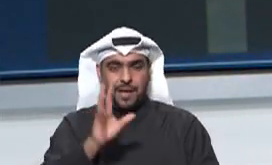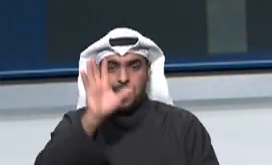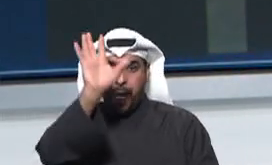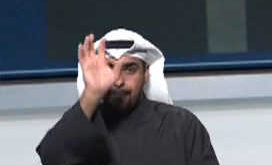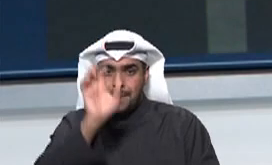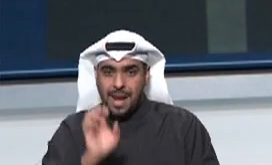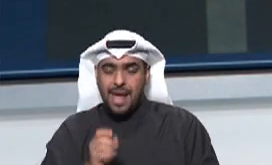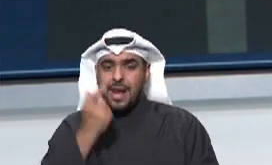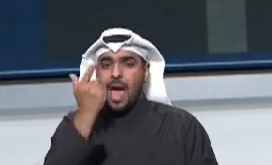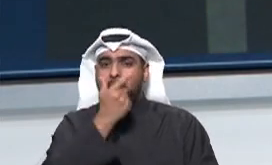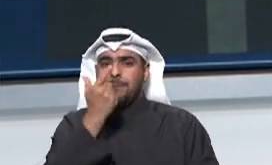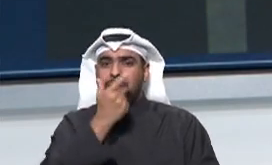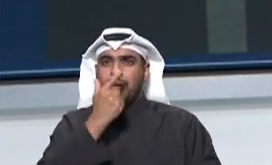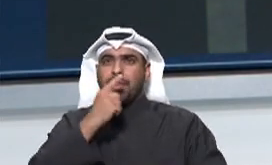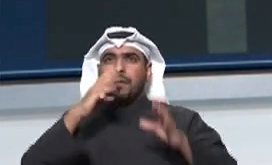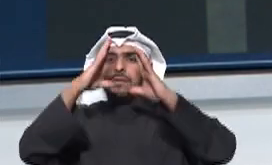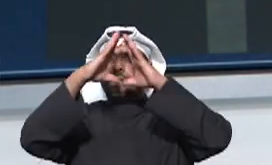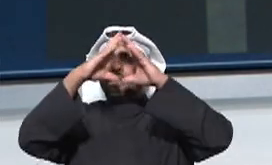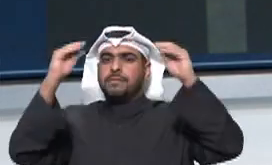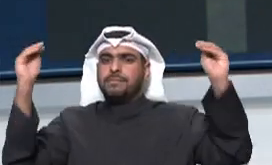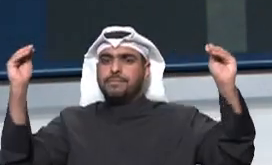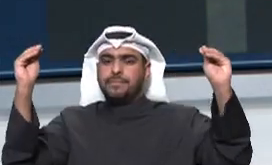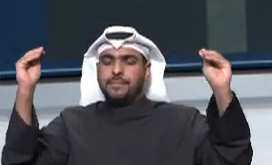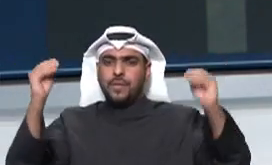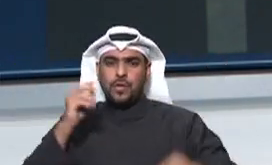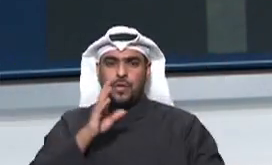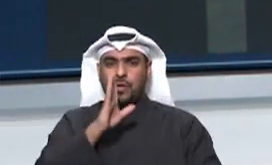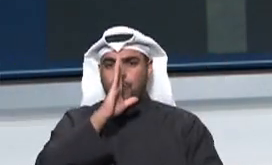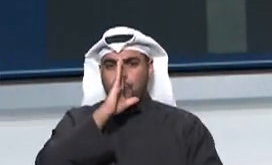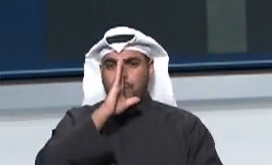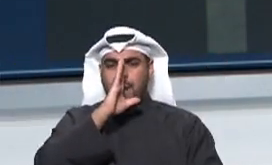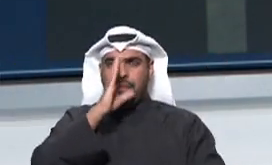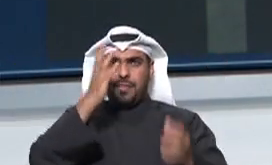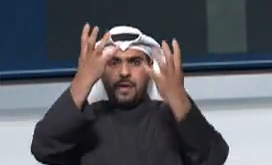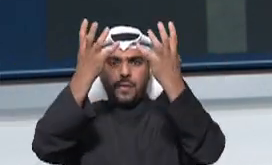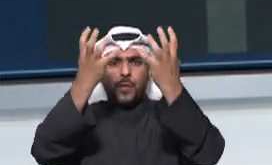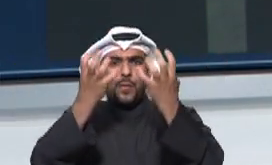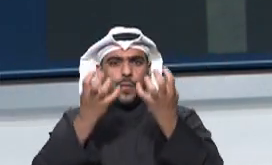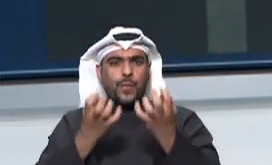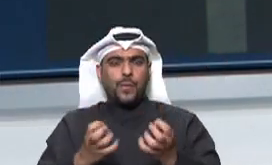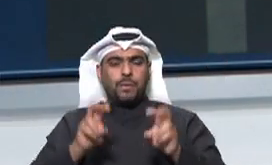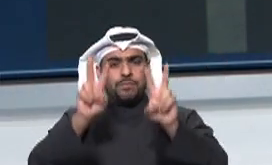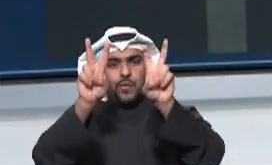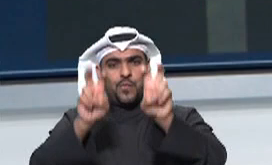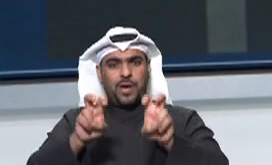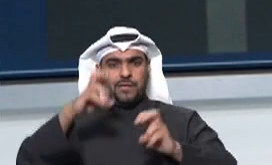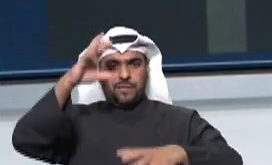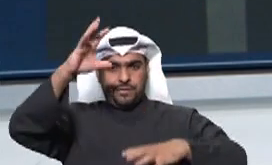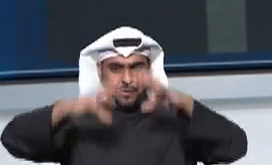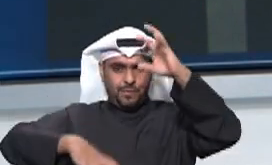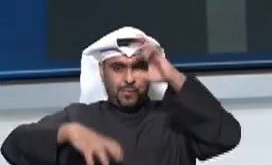بشكل ملحوظ في يوم الأثنين، وتقل فرص الأمطار 17 العظمى في يوم الأثنين والصغرى 12، مع هواء